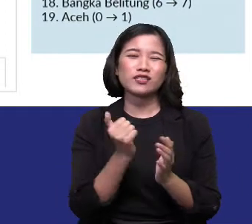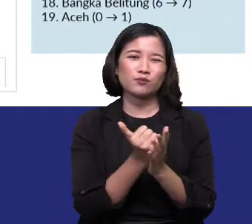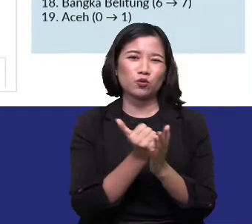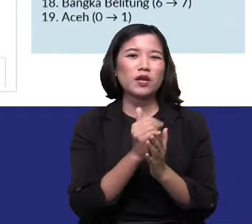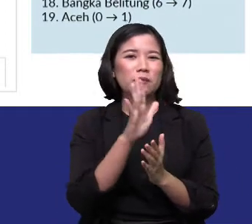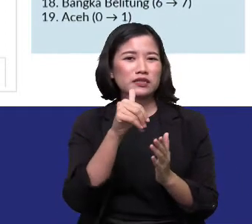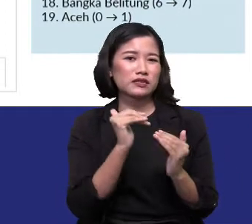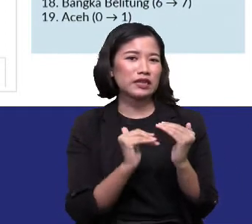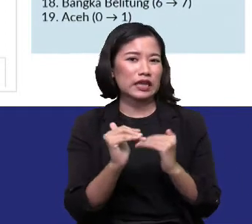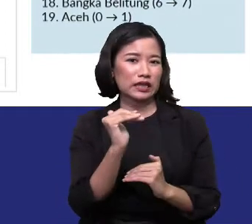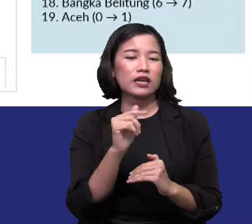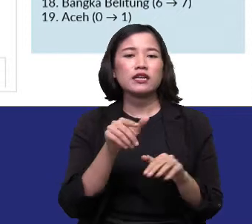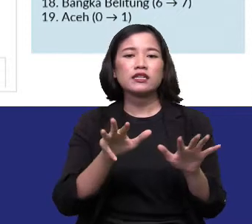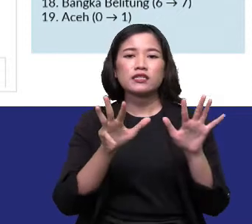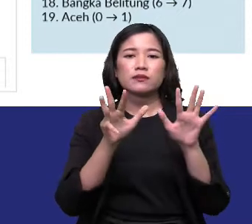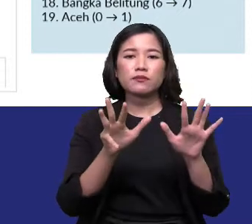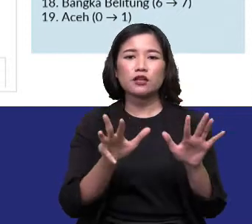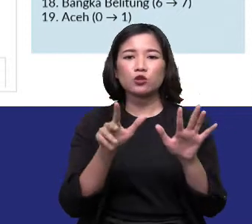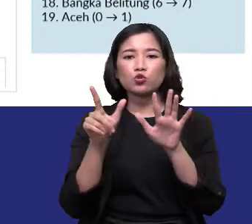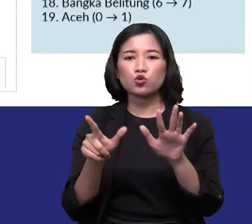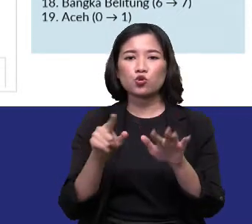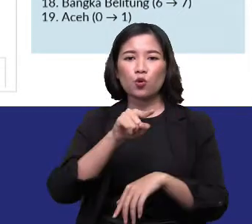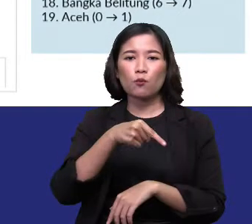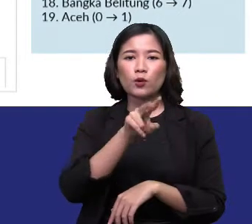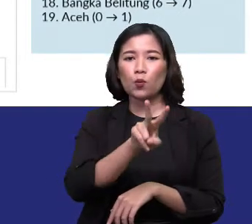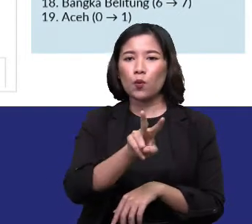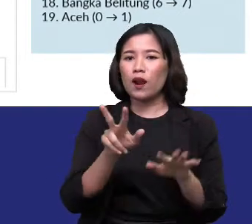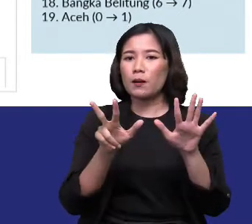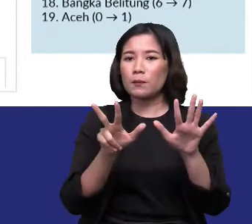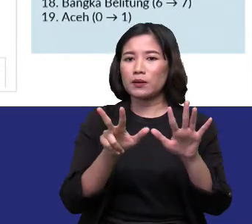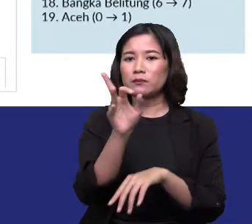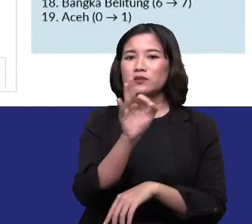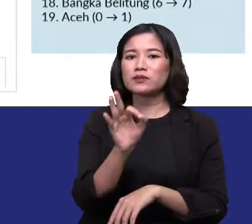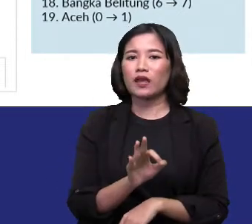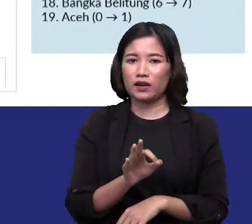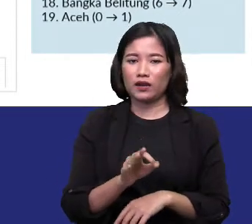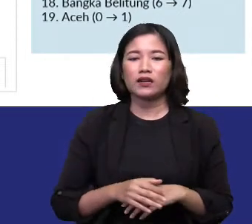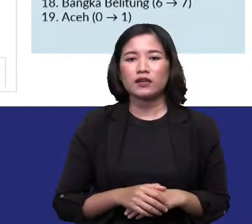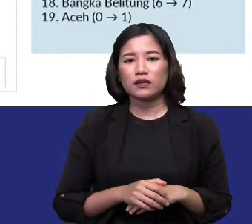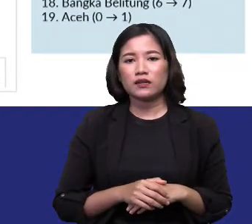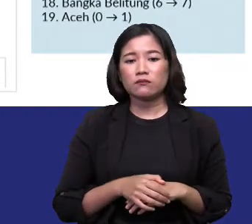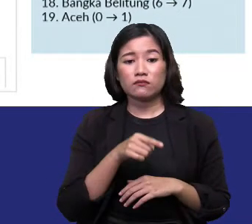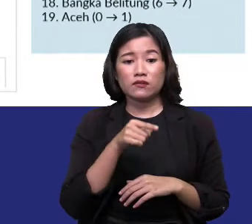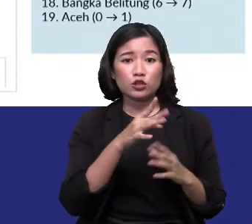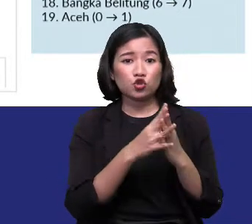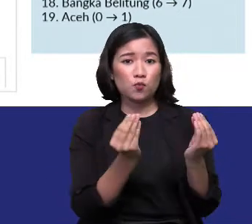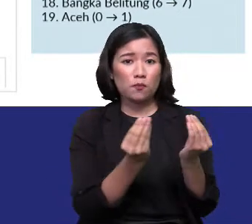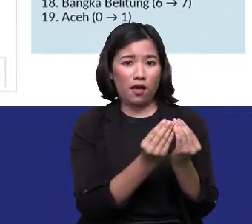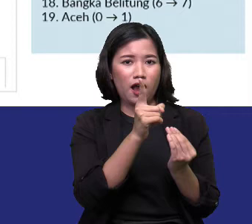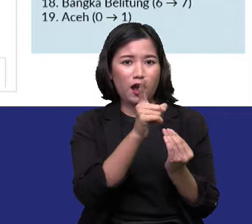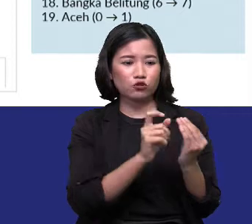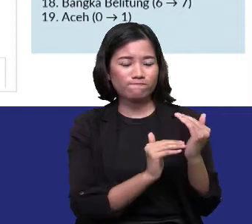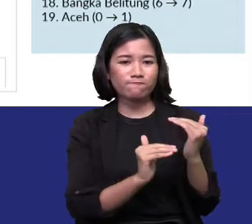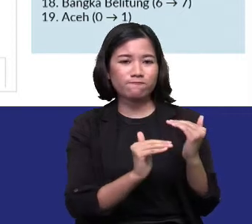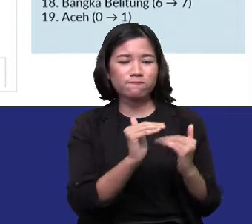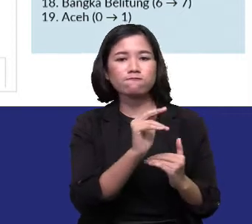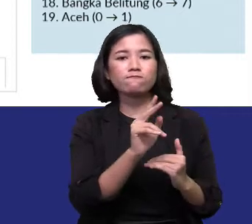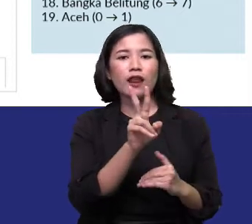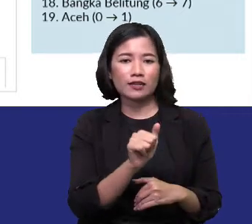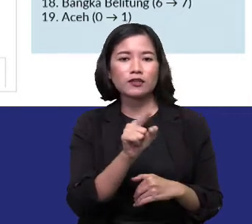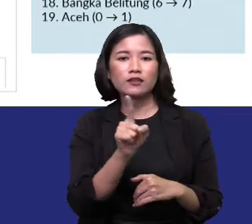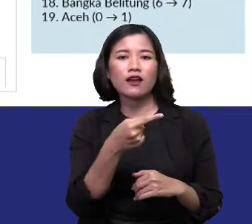yaitu 97,2 puluh delapan persen angka ini harus kembali didorong untuk terus meningkat